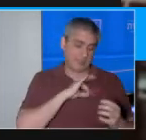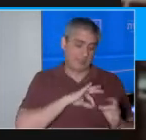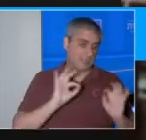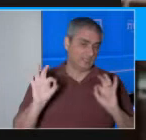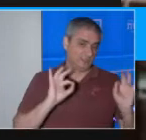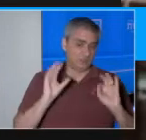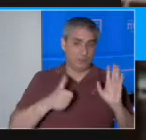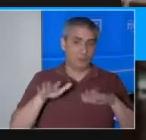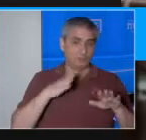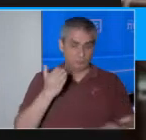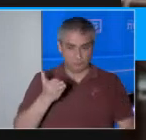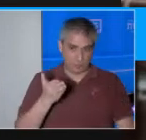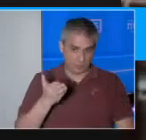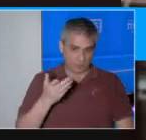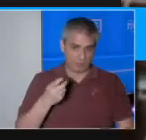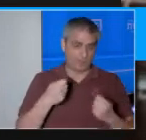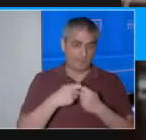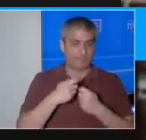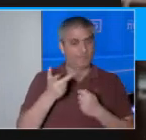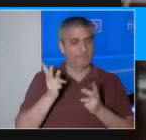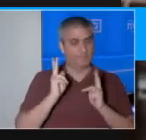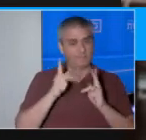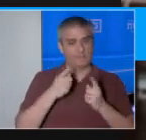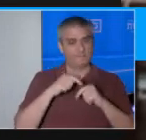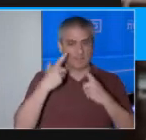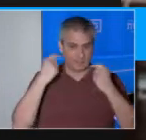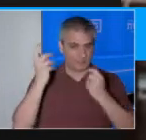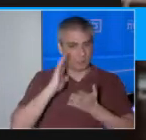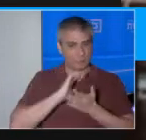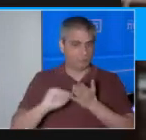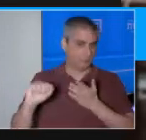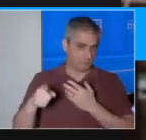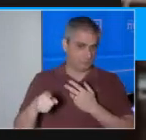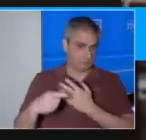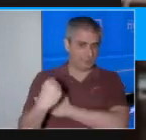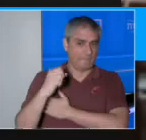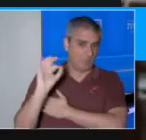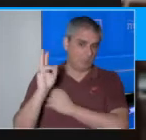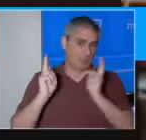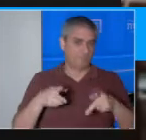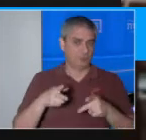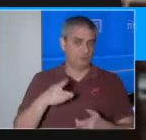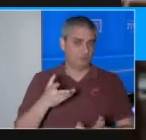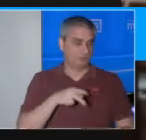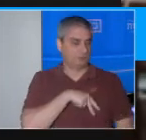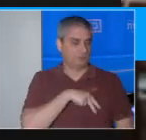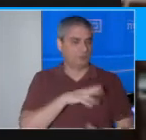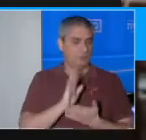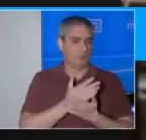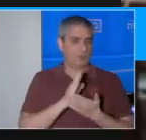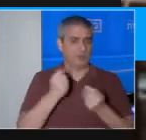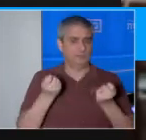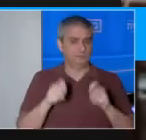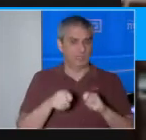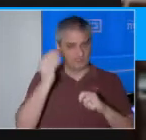של ראש הממשלה, לקחו לוועדת החינוך לזמן מה את אפשרות, את הסמכות להכריע בנושא של